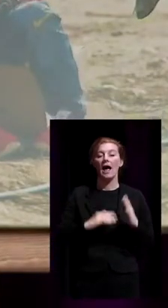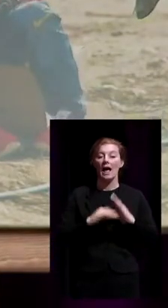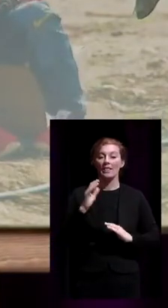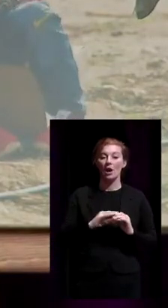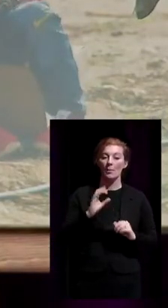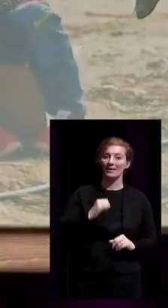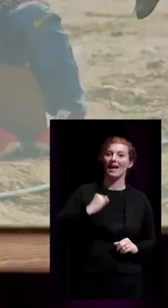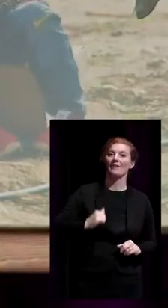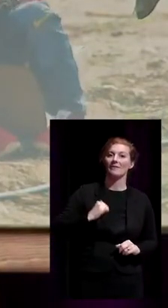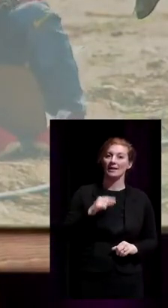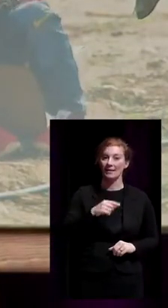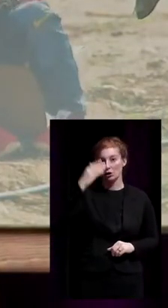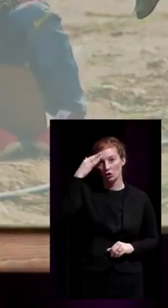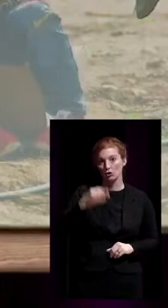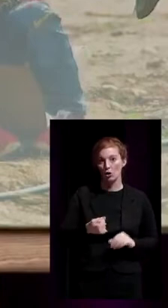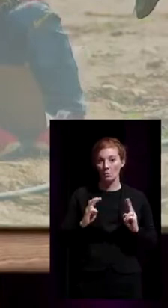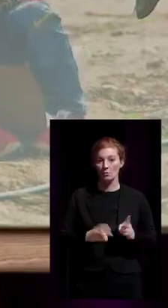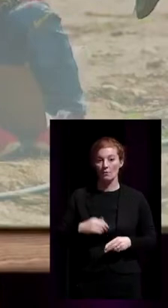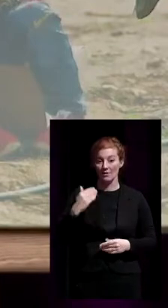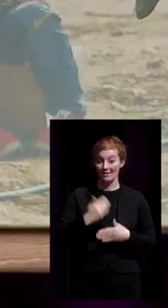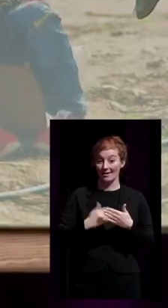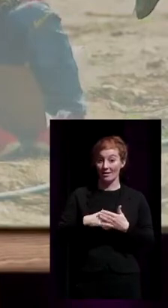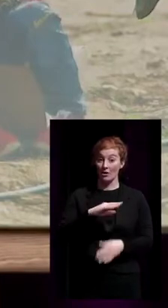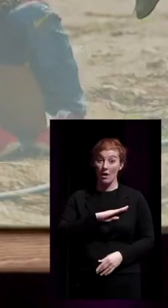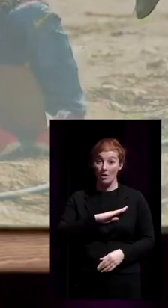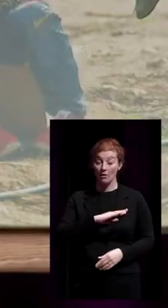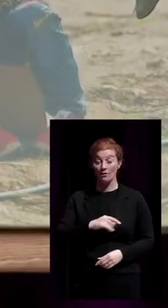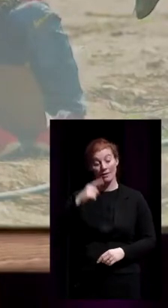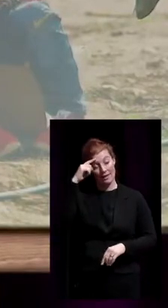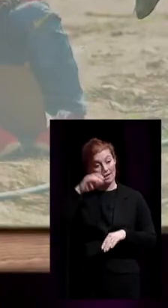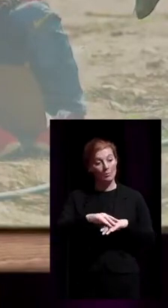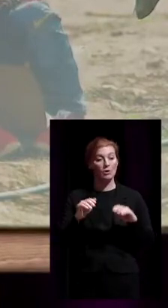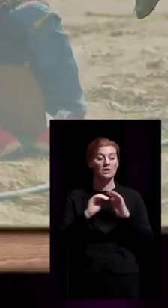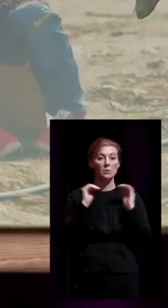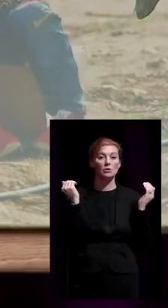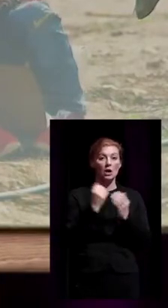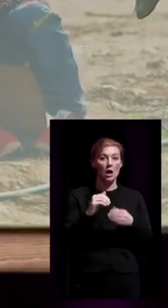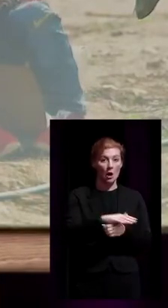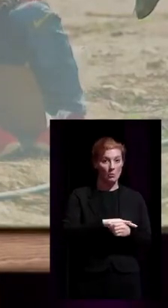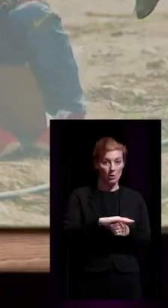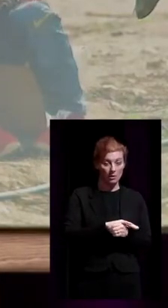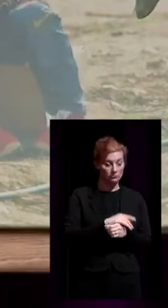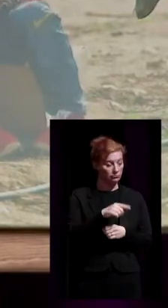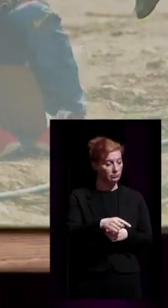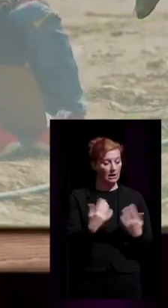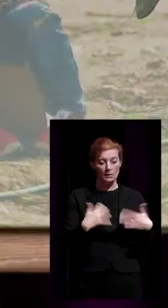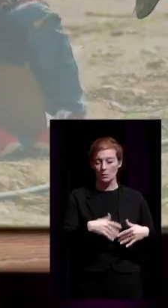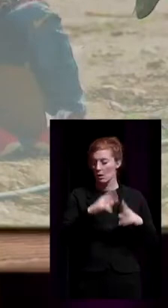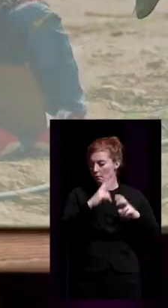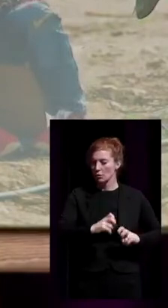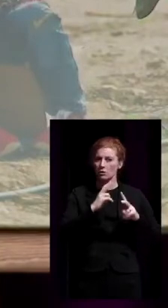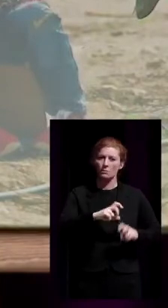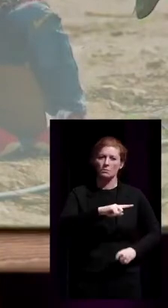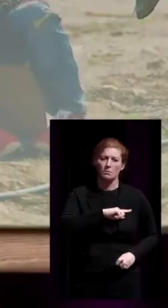har. Mm. Och tar vi bara på det sociala området till exempel, så vet vi att det forskas oerhört mycket i Sverige och övriga